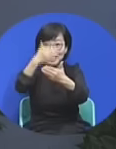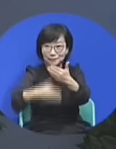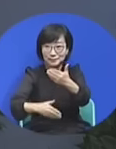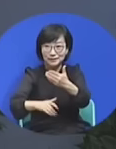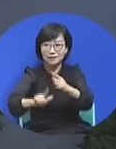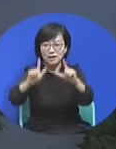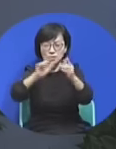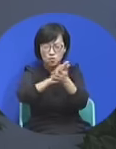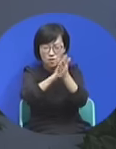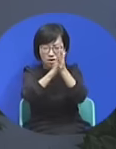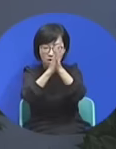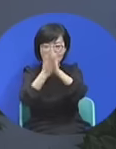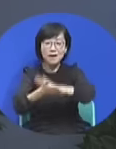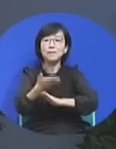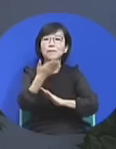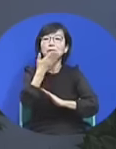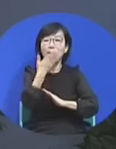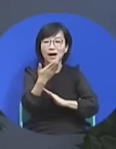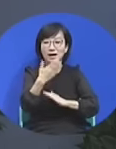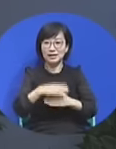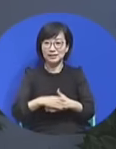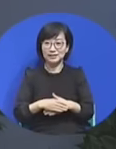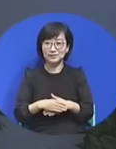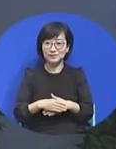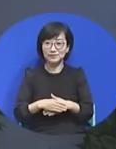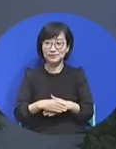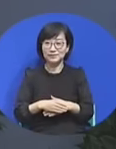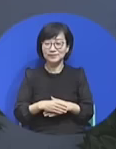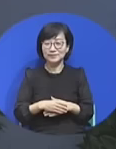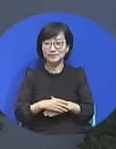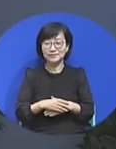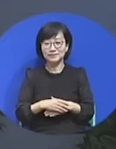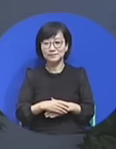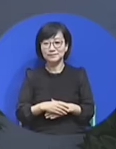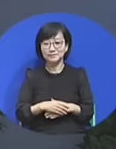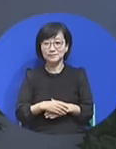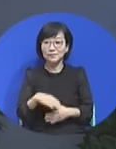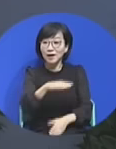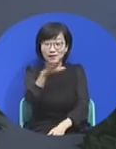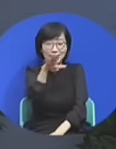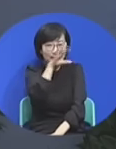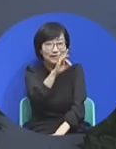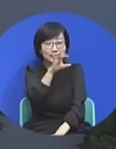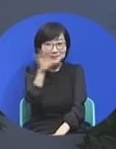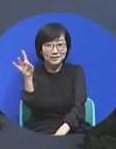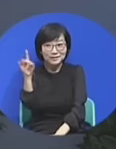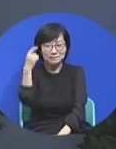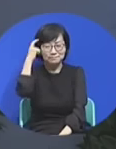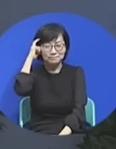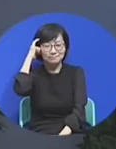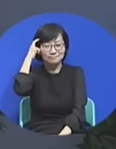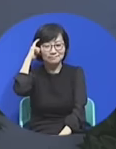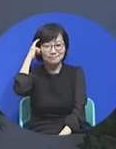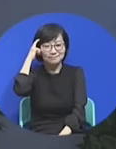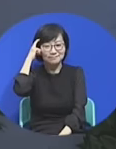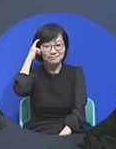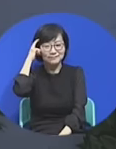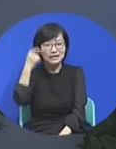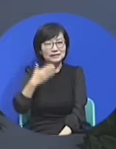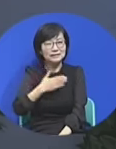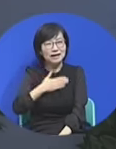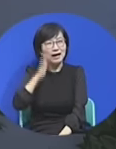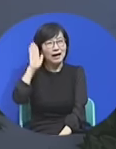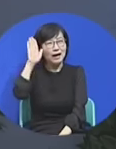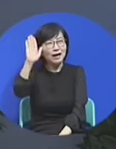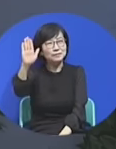to change the entire life that you have remaining ahead of you. 여러분 가끔 가다가요 이런 생각이 들죠. There are times when this kind of thought enters our minds. 나는 앞으로